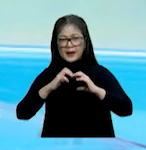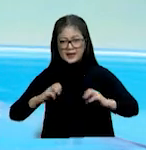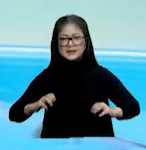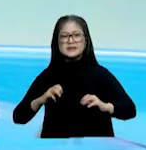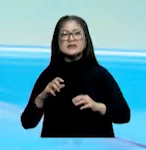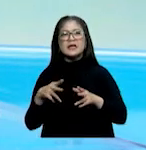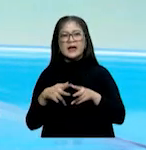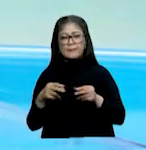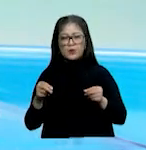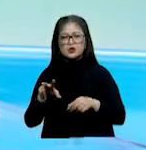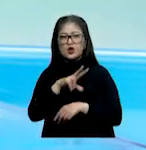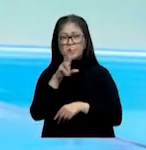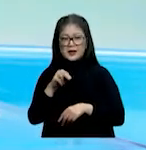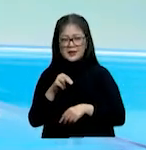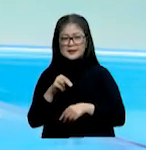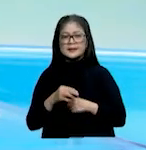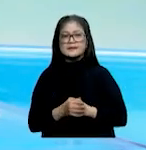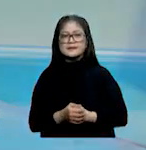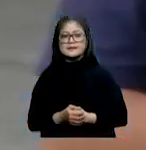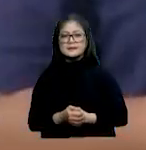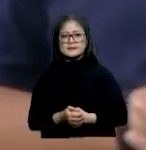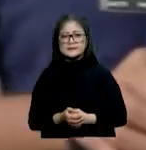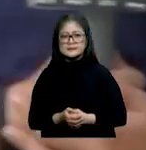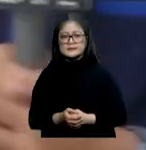Harjamukti, Cimanggis, Depok, Jawa Barat.